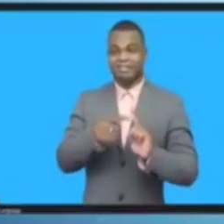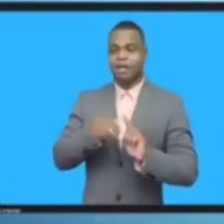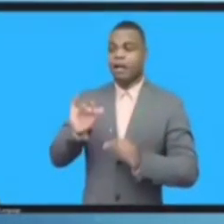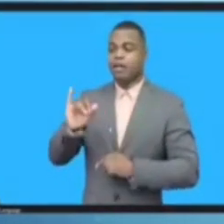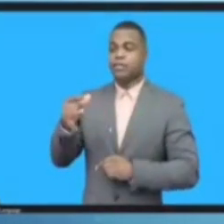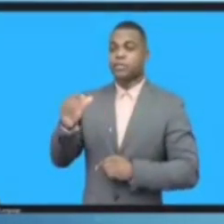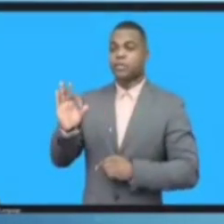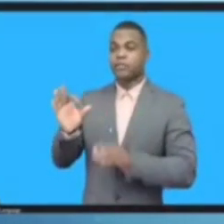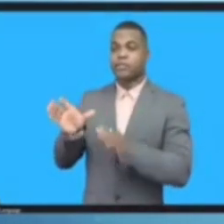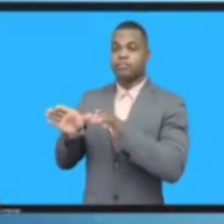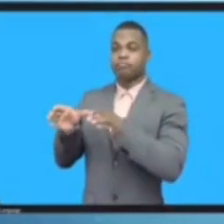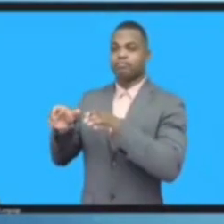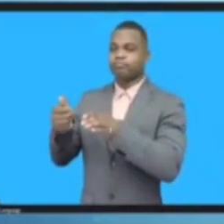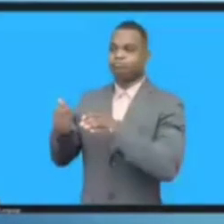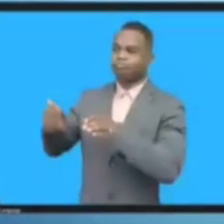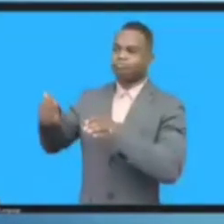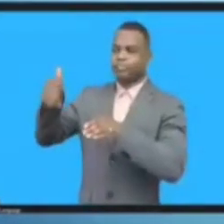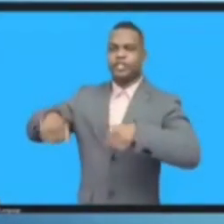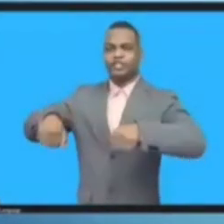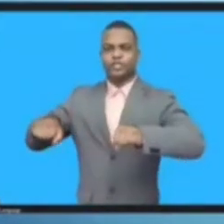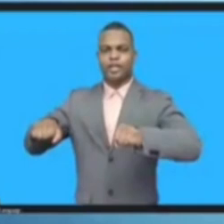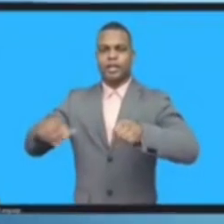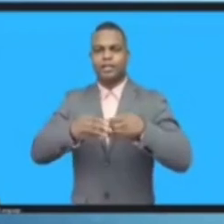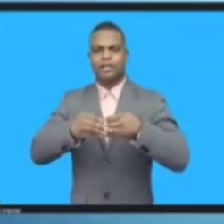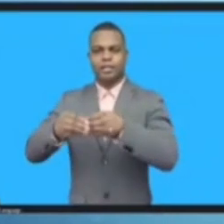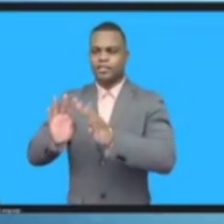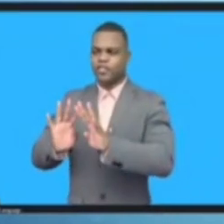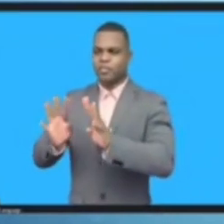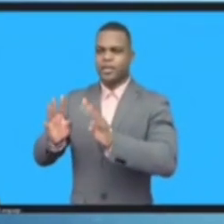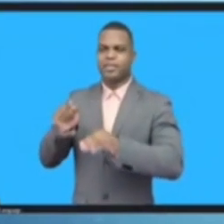d'Internet. Monsieur Vince Cerf.